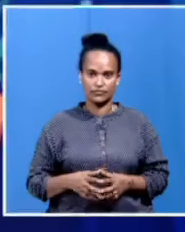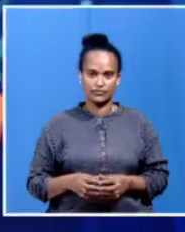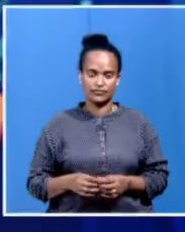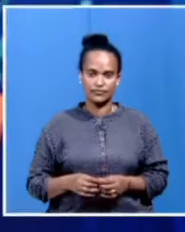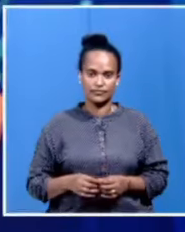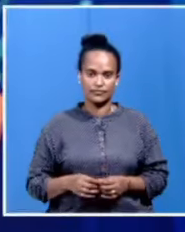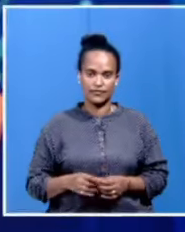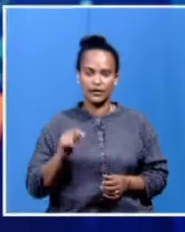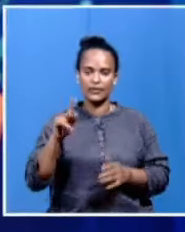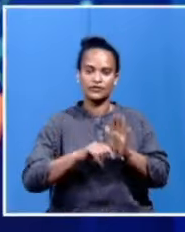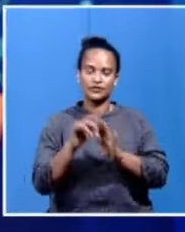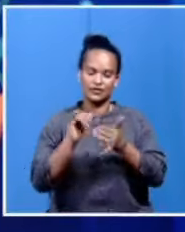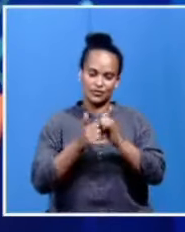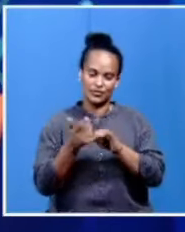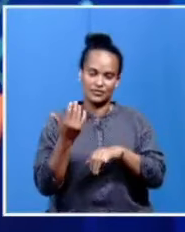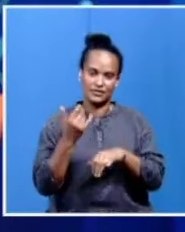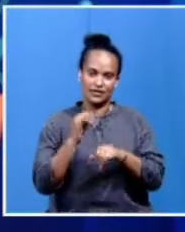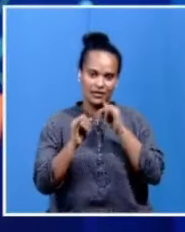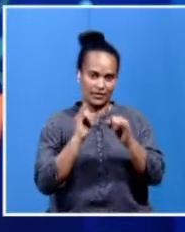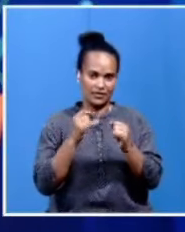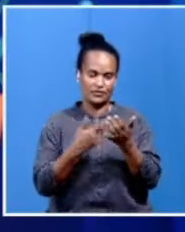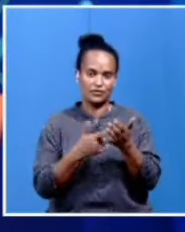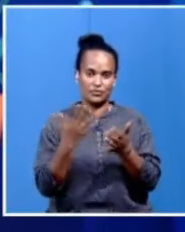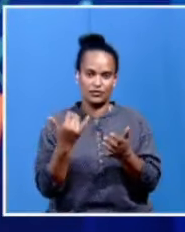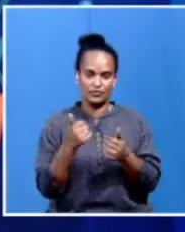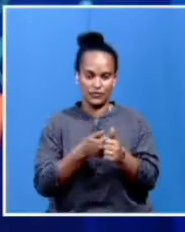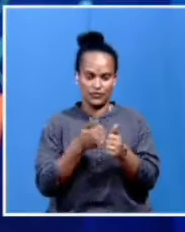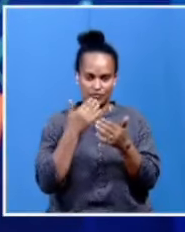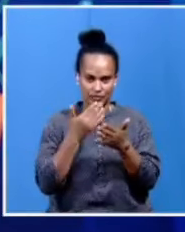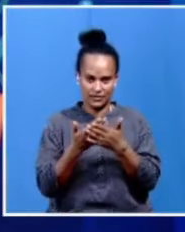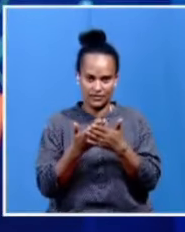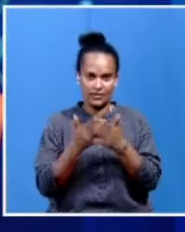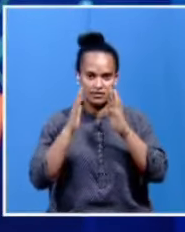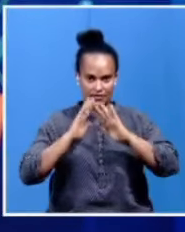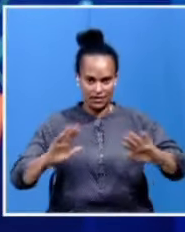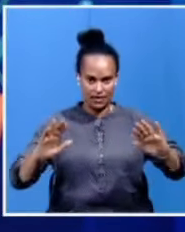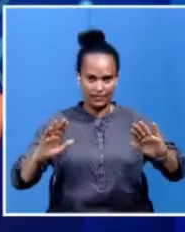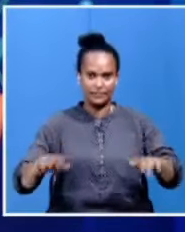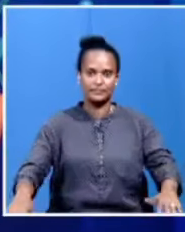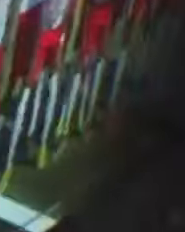ካብ ቴሌቭዥን ትግራይ ነሳዕ ዝበልና ሓበሬታ ስፖርት እዚኣቶም ነይሮም። ንምክትታልኩም መስግን ሰላም።